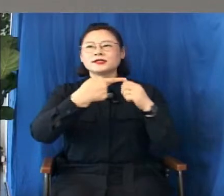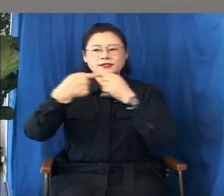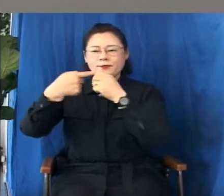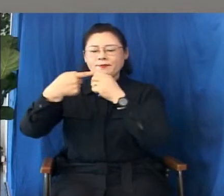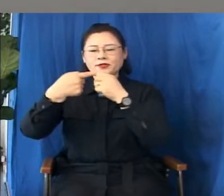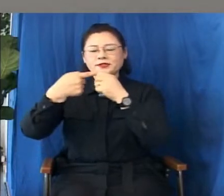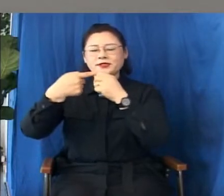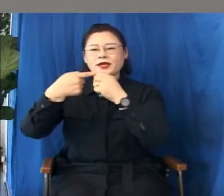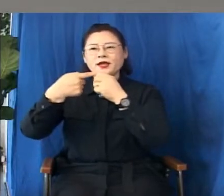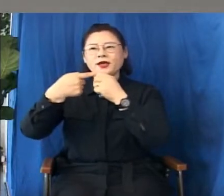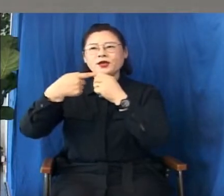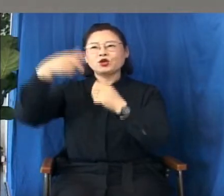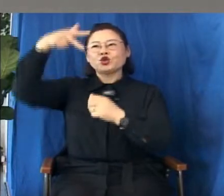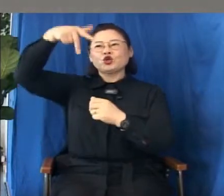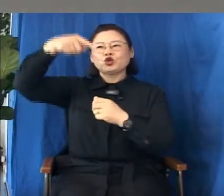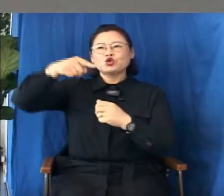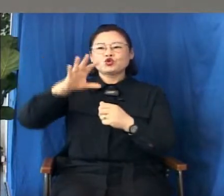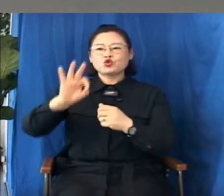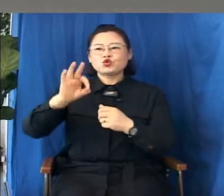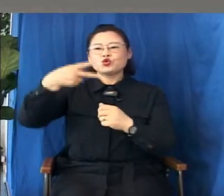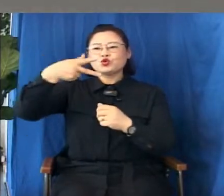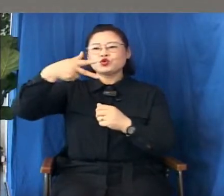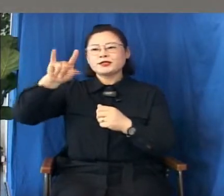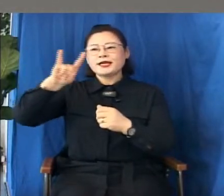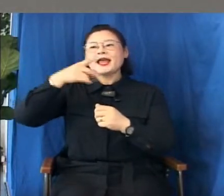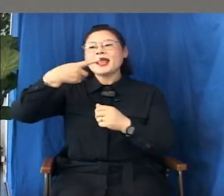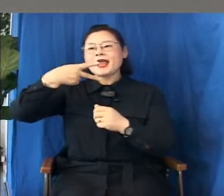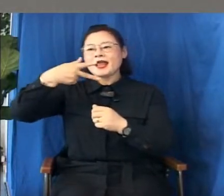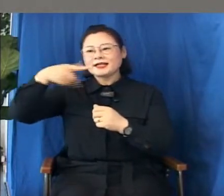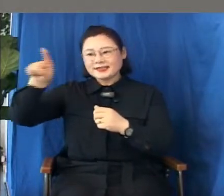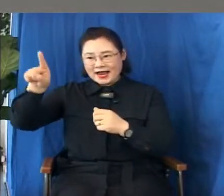중재자적인 입장에서 친절한 한마디의 사람이 되라는 거예요.